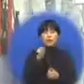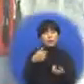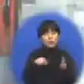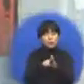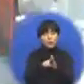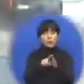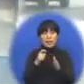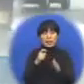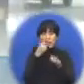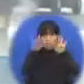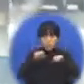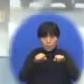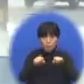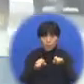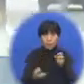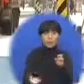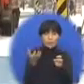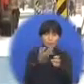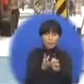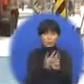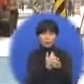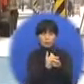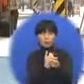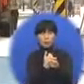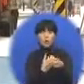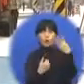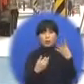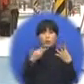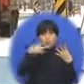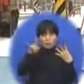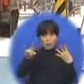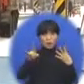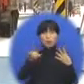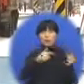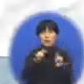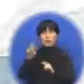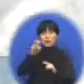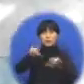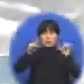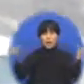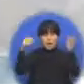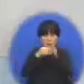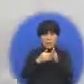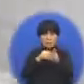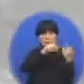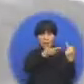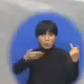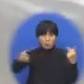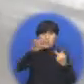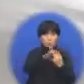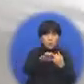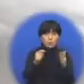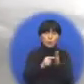도는 이를 위해 제설기가 탑재된 덤프트럭 4대와 트레일러 등을 오는 20일까지 강원도 폭설 피해 현장으로 긴급